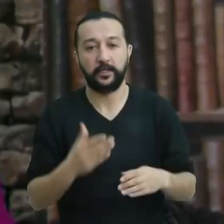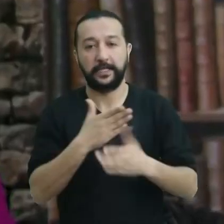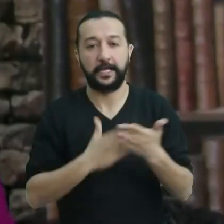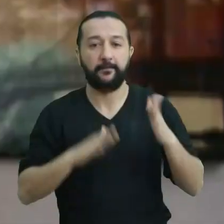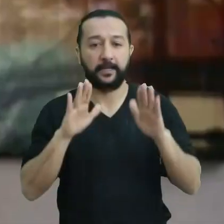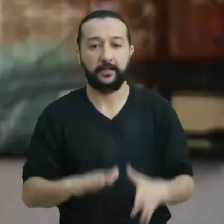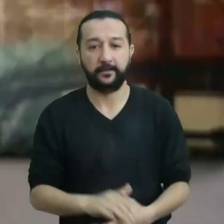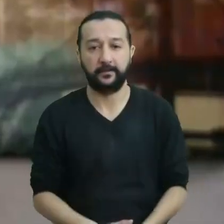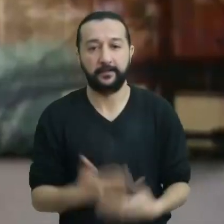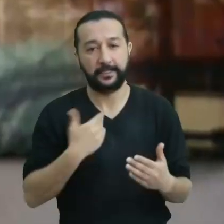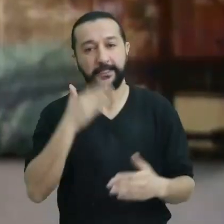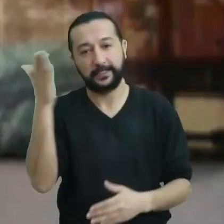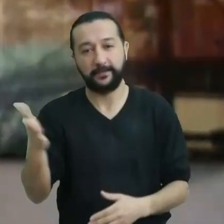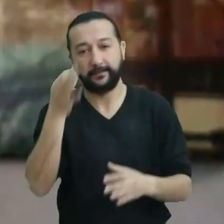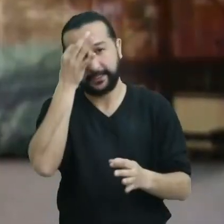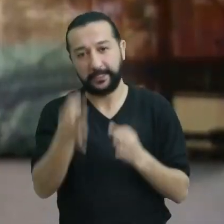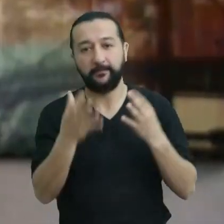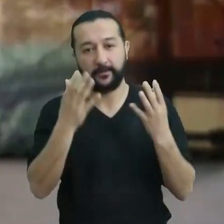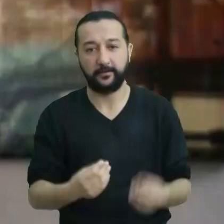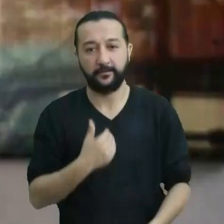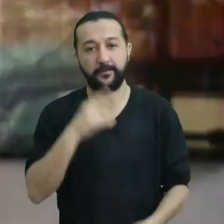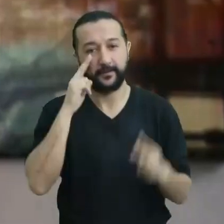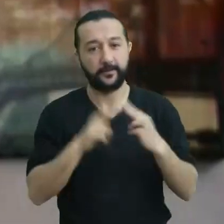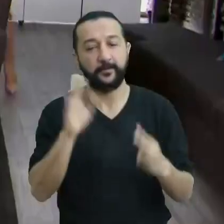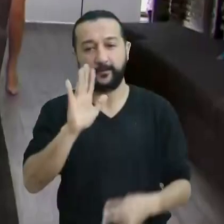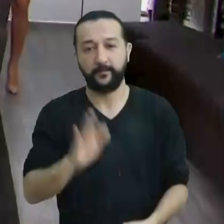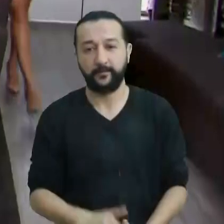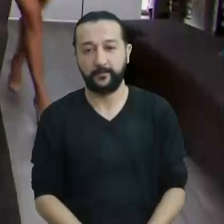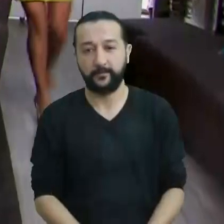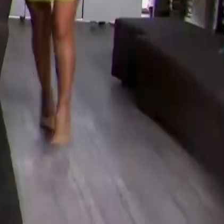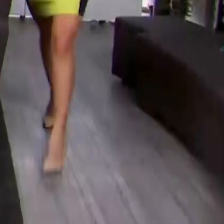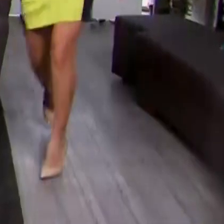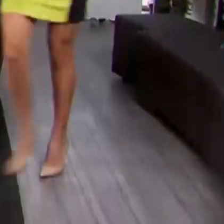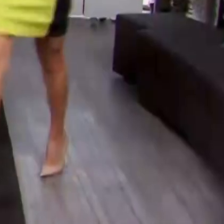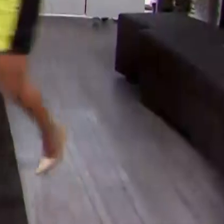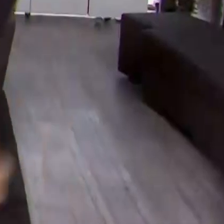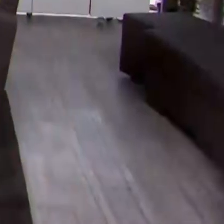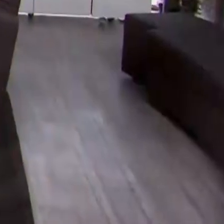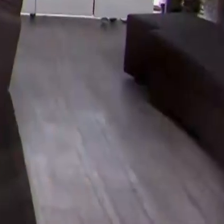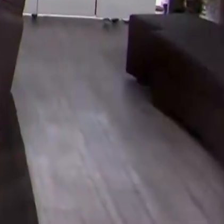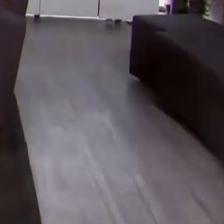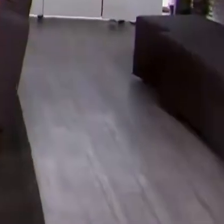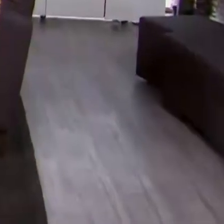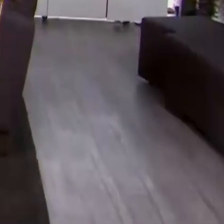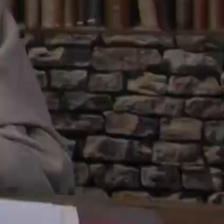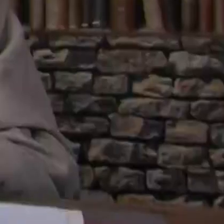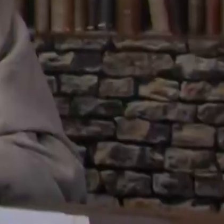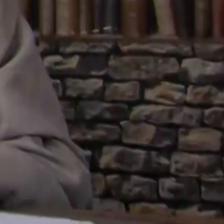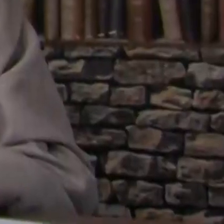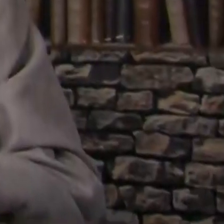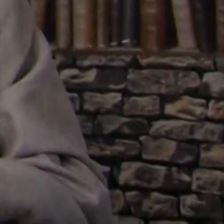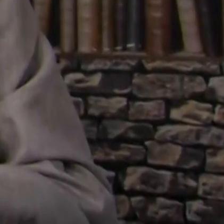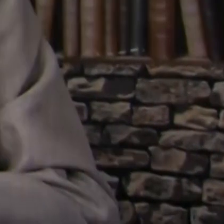yarım kaldılar. Gidip de bari bunları tamamlayayım. Görüşürüz. Kalçasını kırıtarak çıkıyor ofisten. Timuçin ağzı açık,